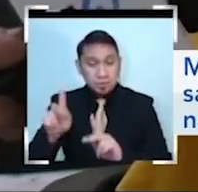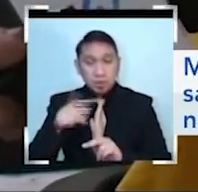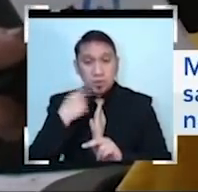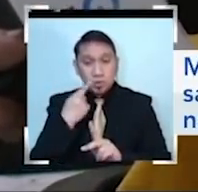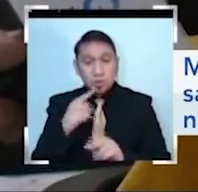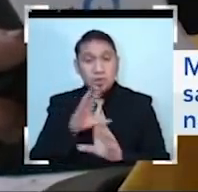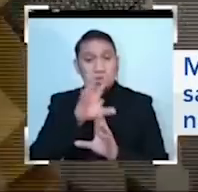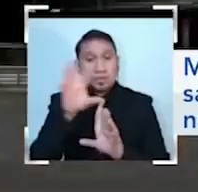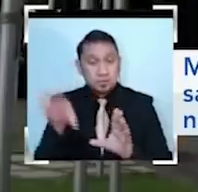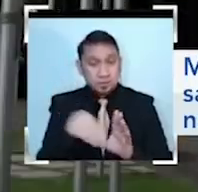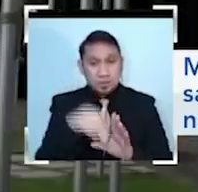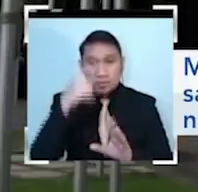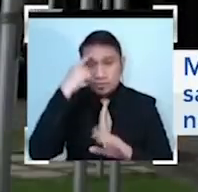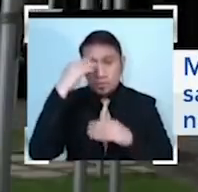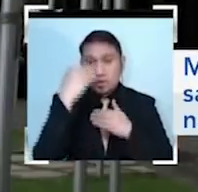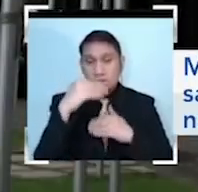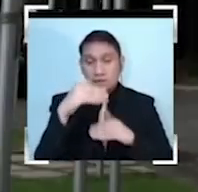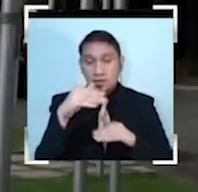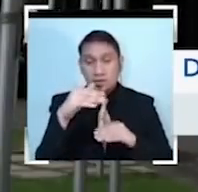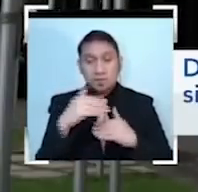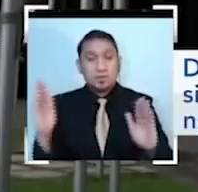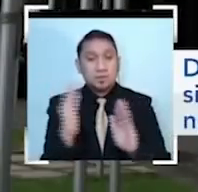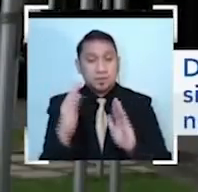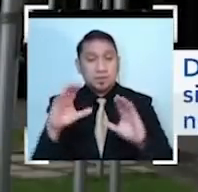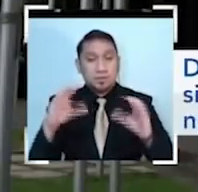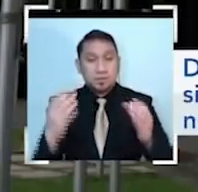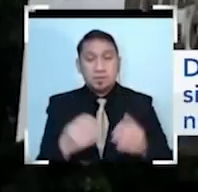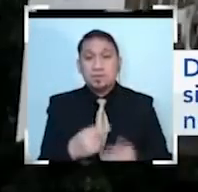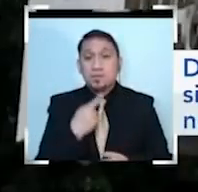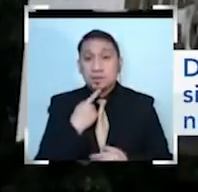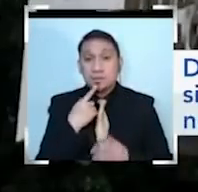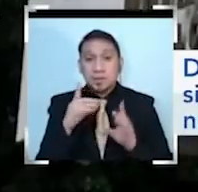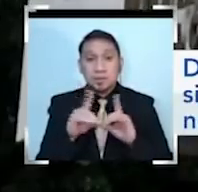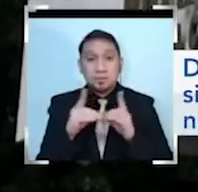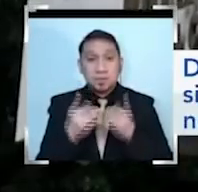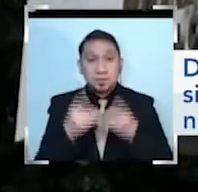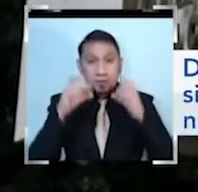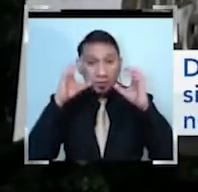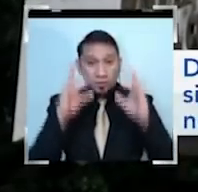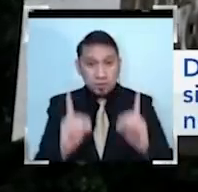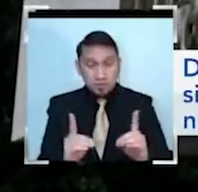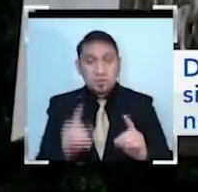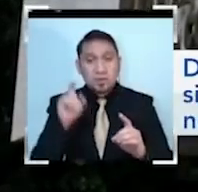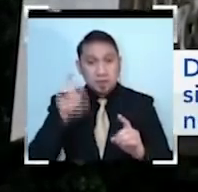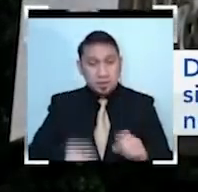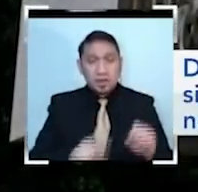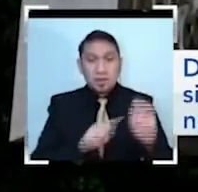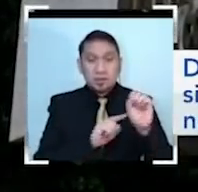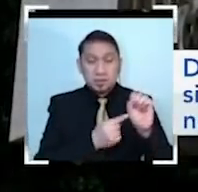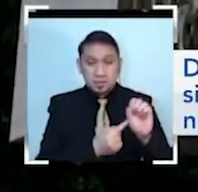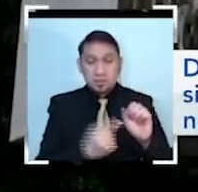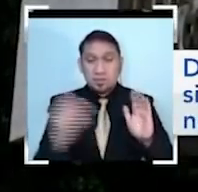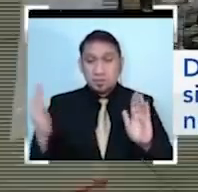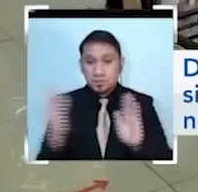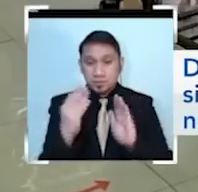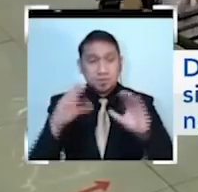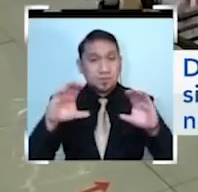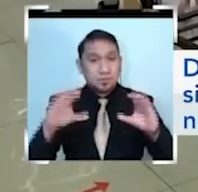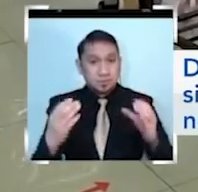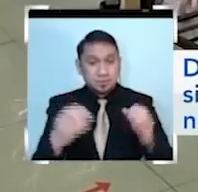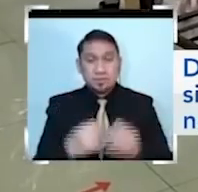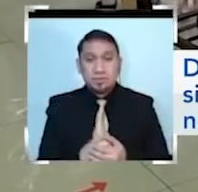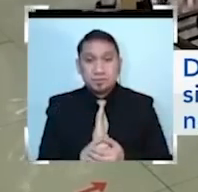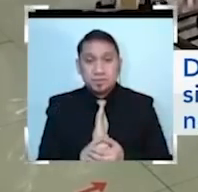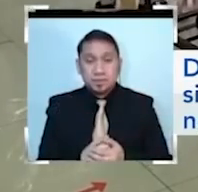the limited face-to-face. Ayon sa Department of Education, kailangan nang makapag-umpisang muli ng limited face-to-face classes para